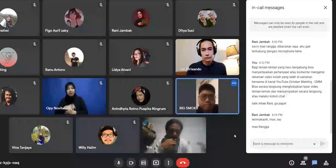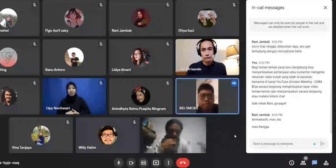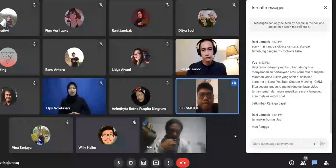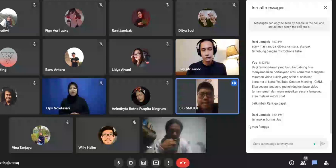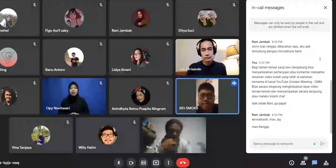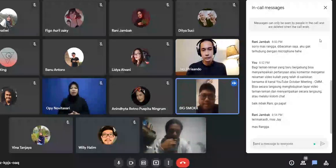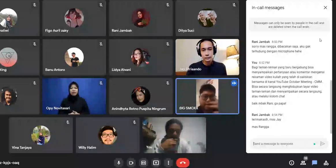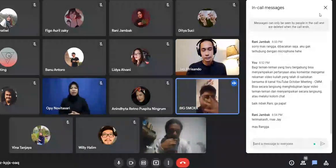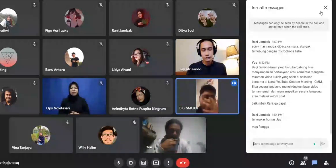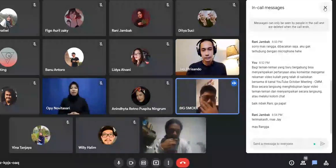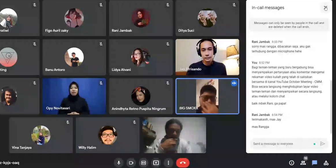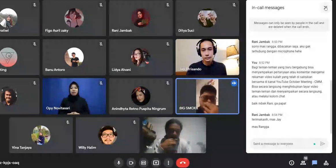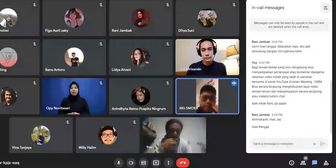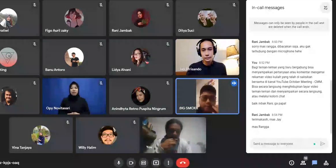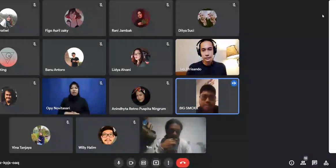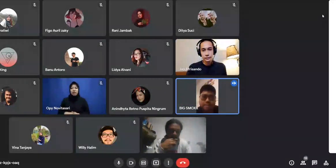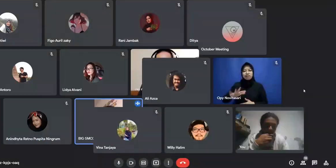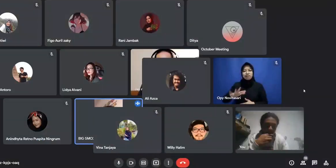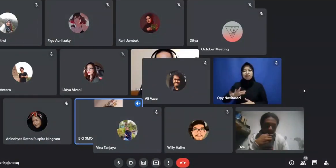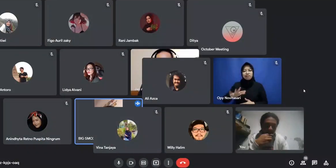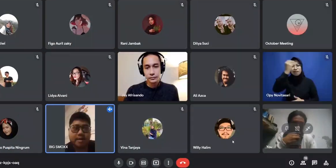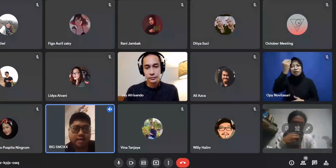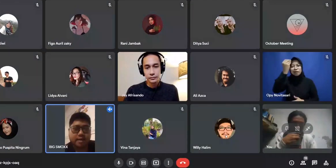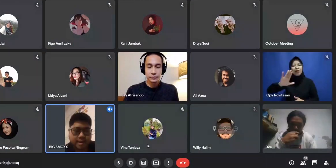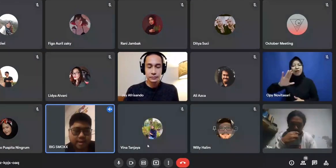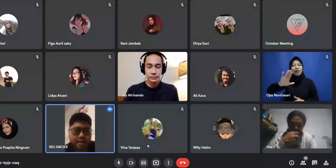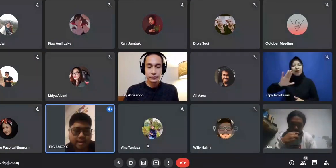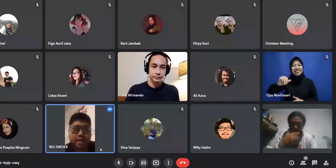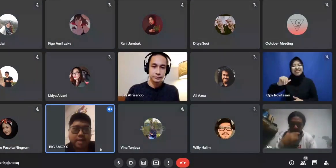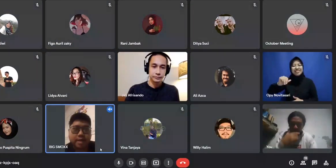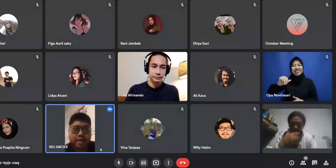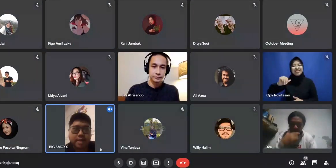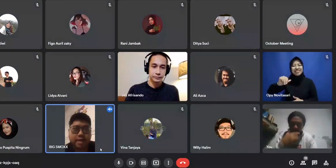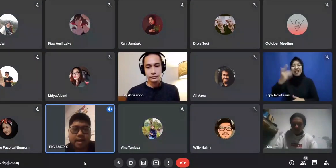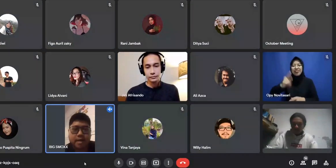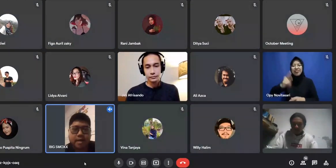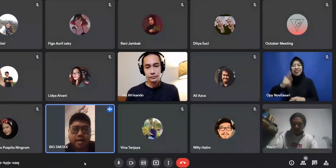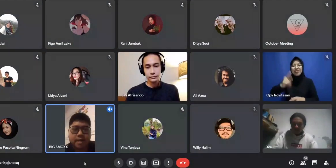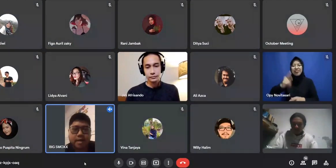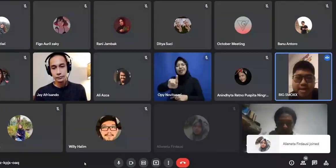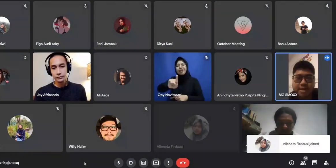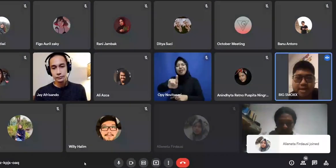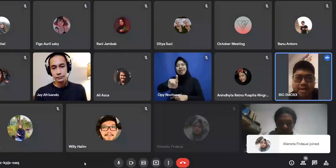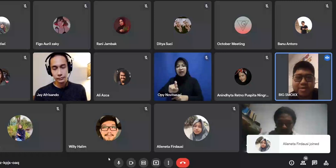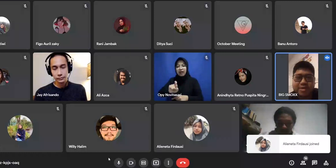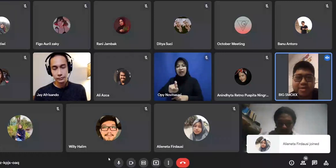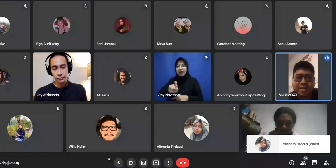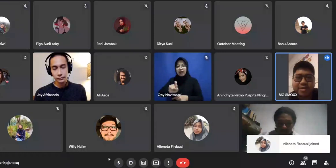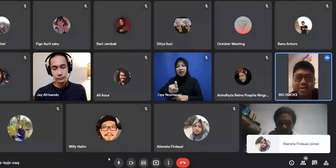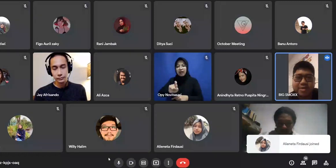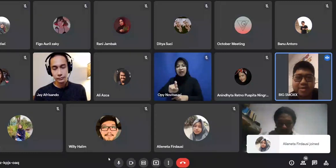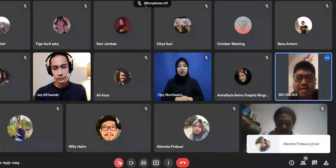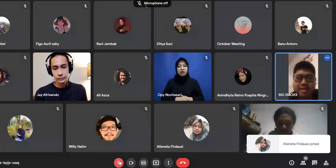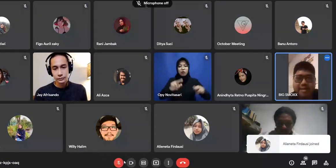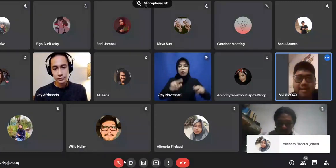ee mungkin saya masih rada bingung cuman ee Saya mau tanya Mas apakah musik instrumental